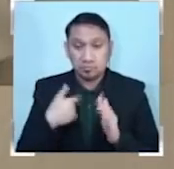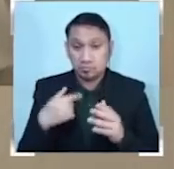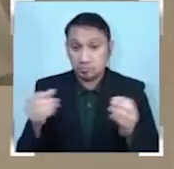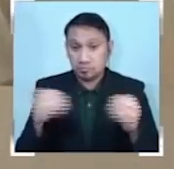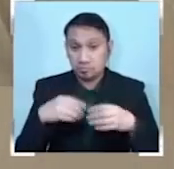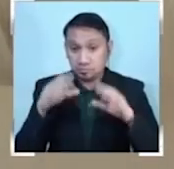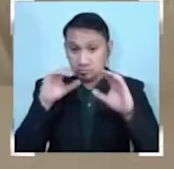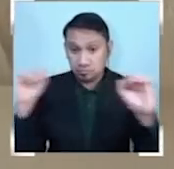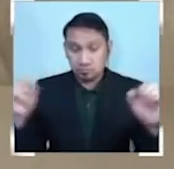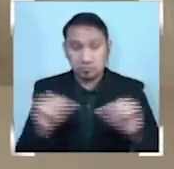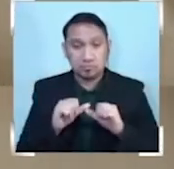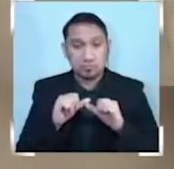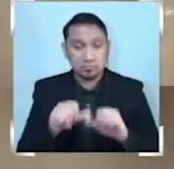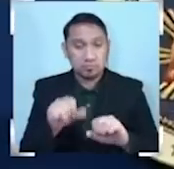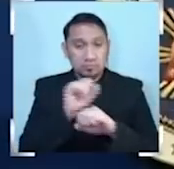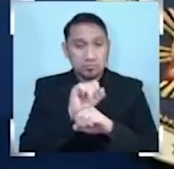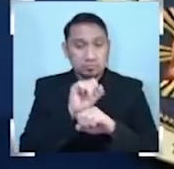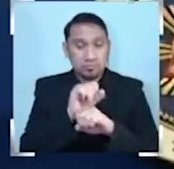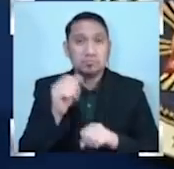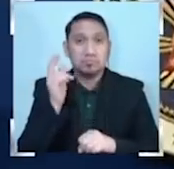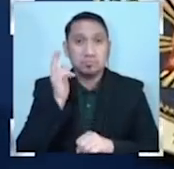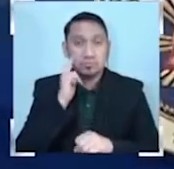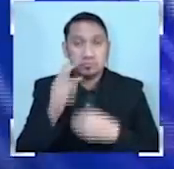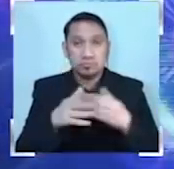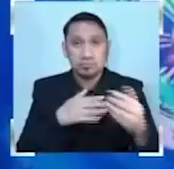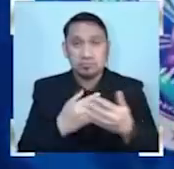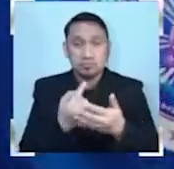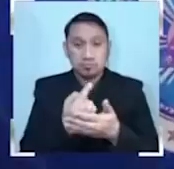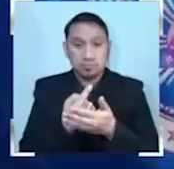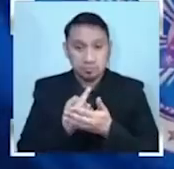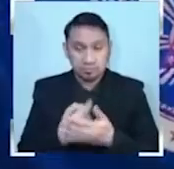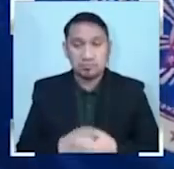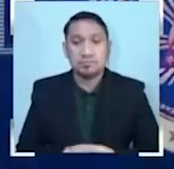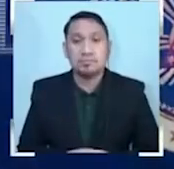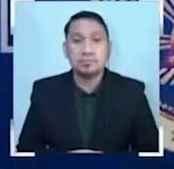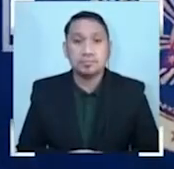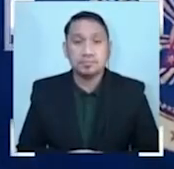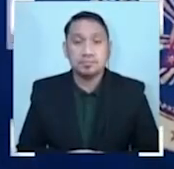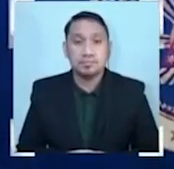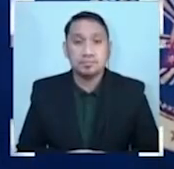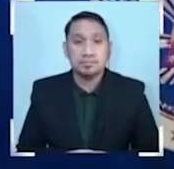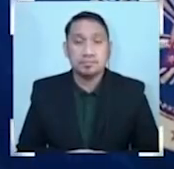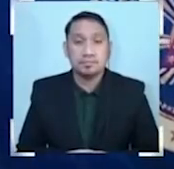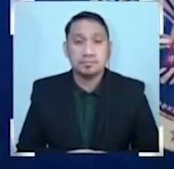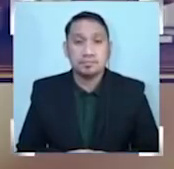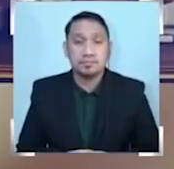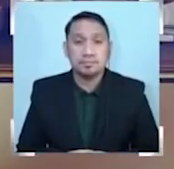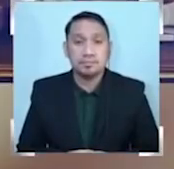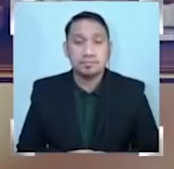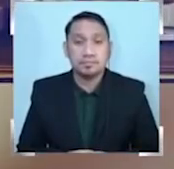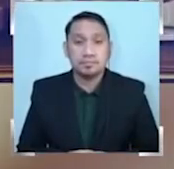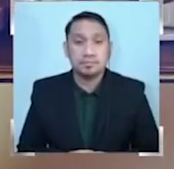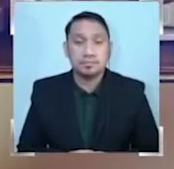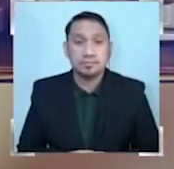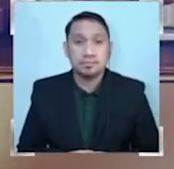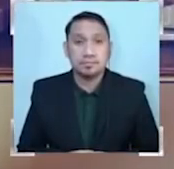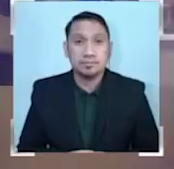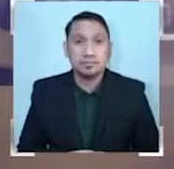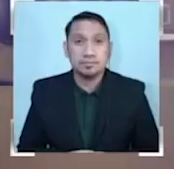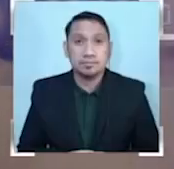ang Pangulo habang naka-quarantine. Ako si Ivan Mayrina, ang inyong saksi. San?